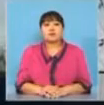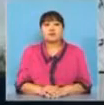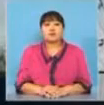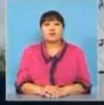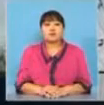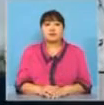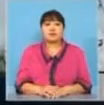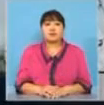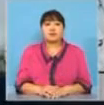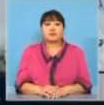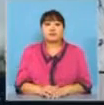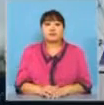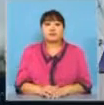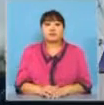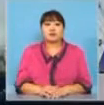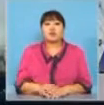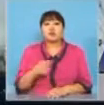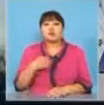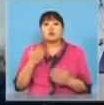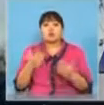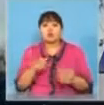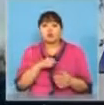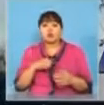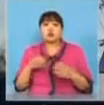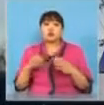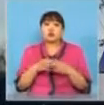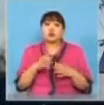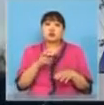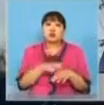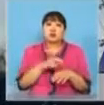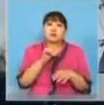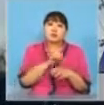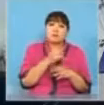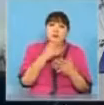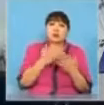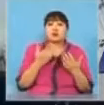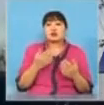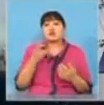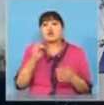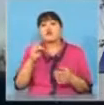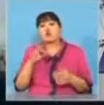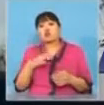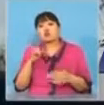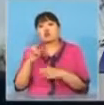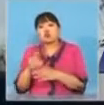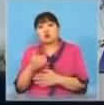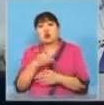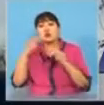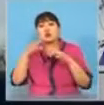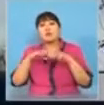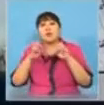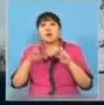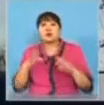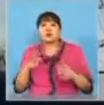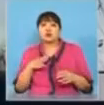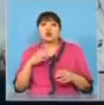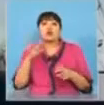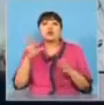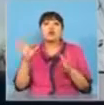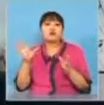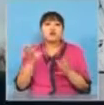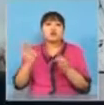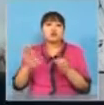была у невропатолога, у своего. Мен бүгін өзімнің учаскелік дәрігеріме қаралып, енді неврологқа да көрінемін. Астаналық маман бәрін жіті түсіндіріп